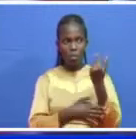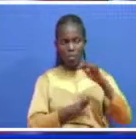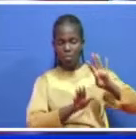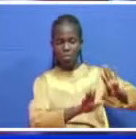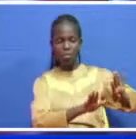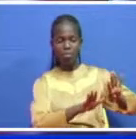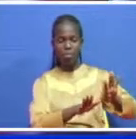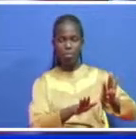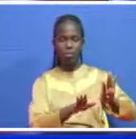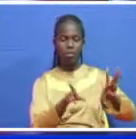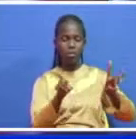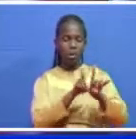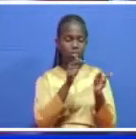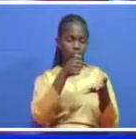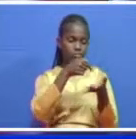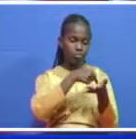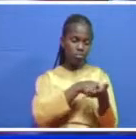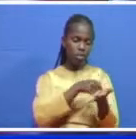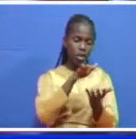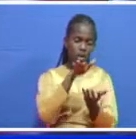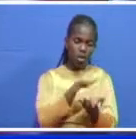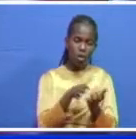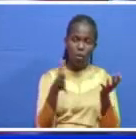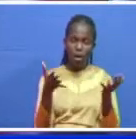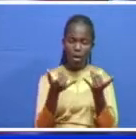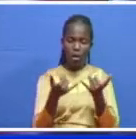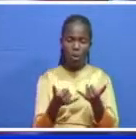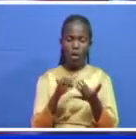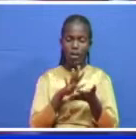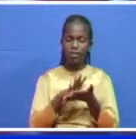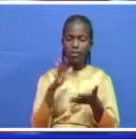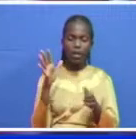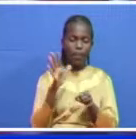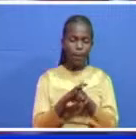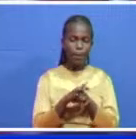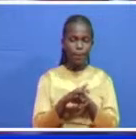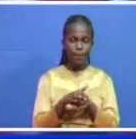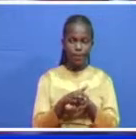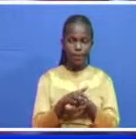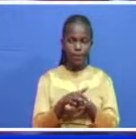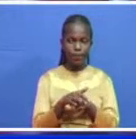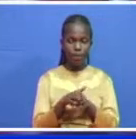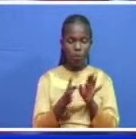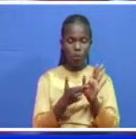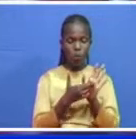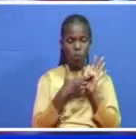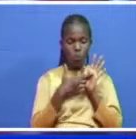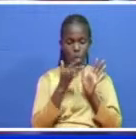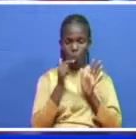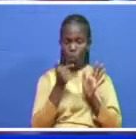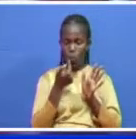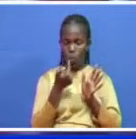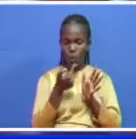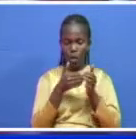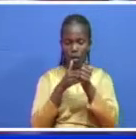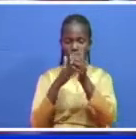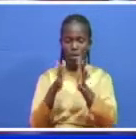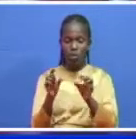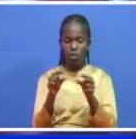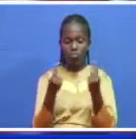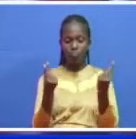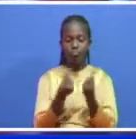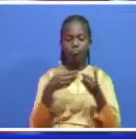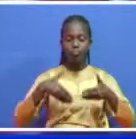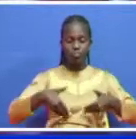sia utumi wanda wa sia umila ila siende na kuongeleka muno kati wo ukuleo ni kumba kwa mutongo we kundi mwe ya